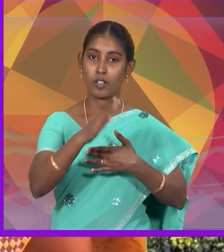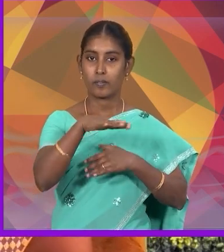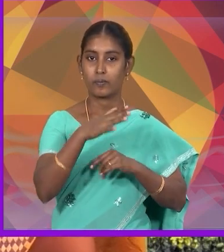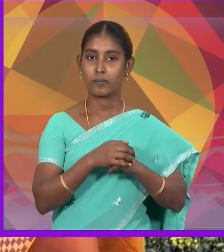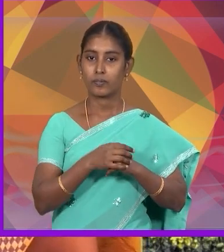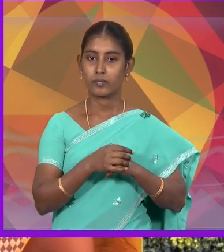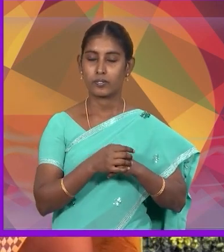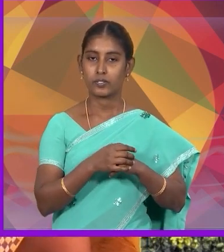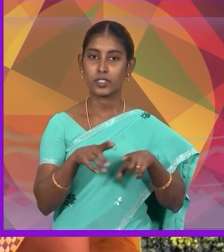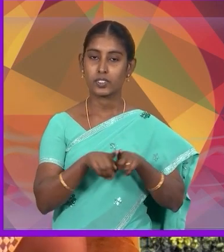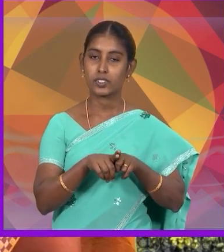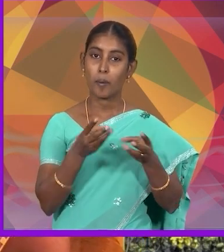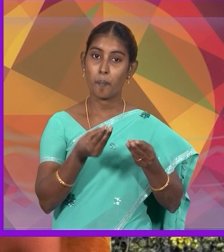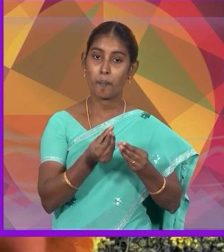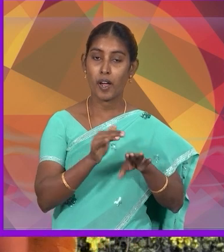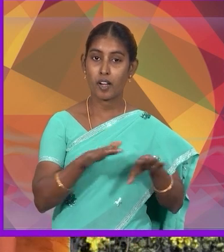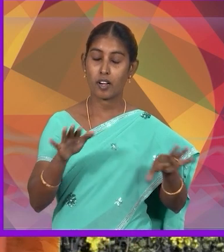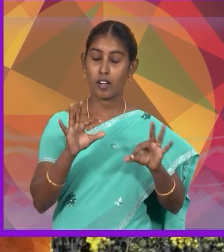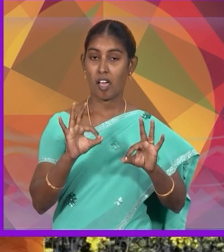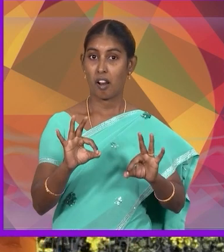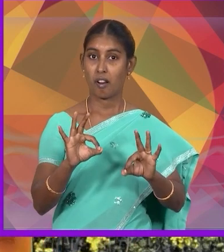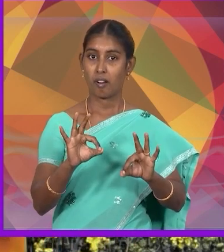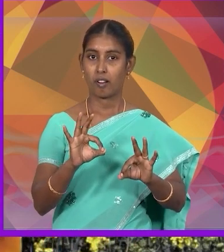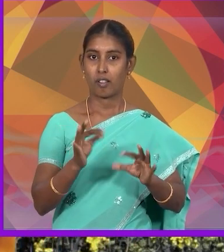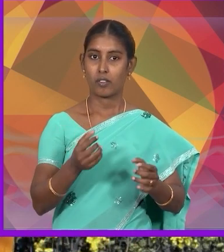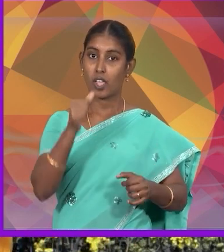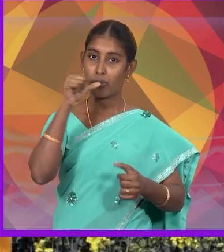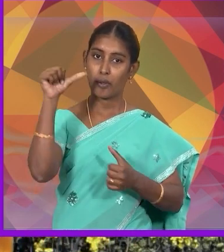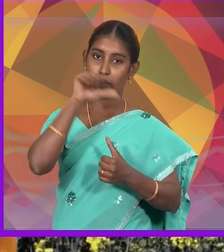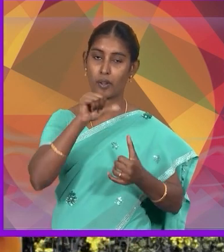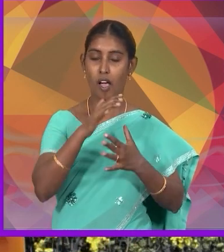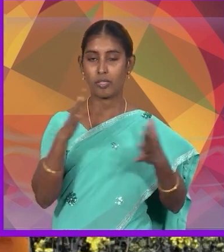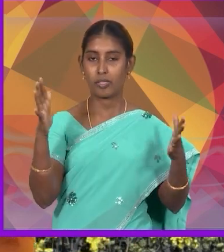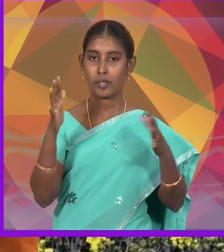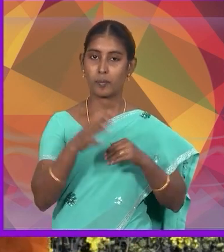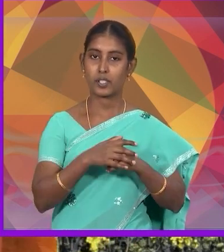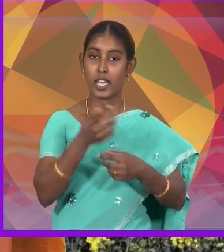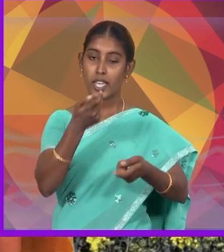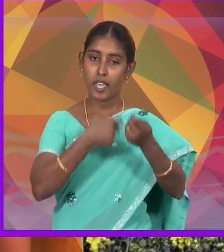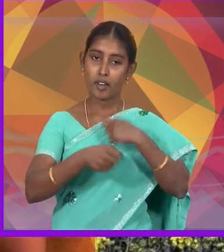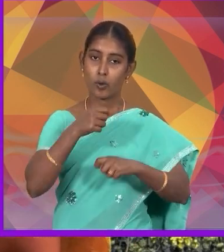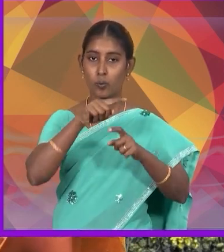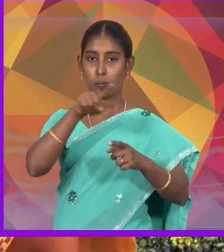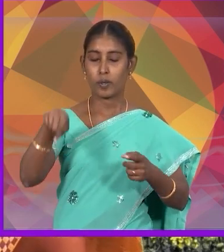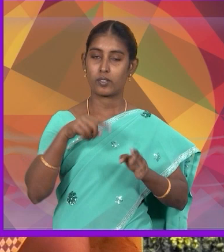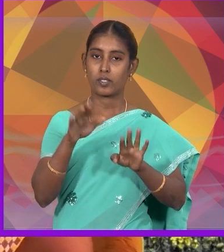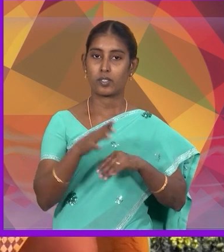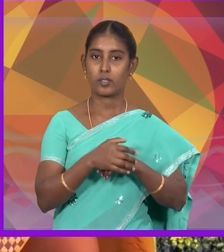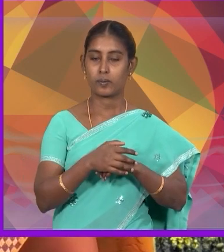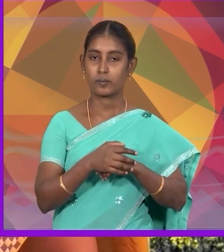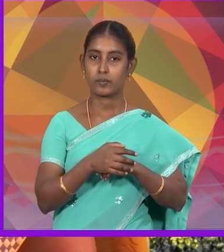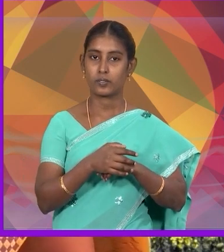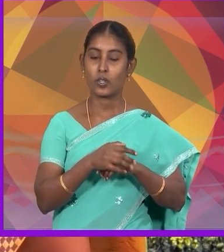ஆறும் போகுது, அந்த மண் வளம் வளம் வாய்ந்தது. நீர் பாசனம் கிணற்று பாசனமும் அவங்கள்ட்ட இருக்குங்க. ஒரு